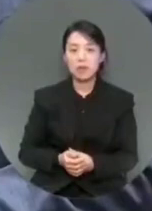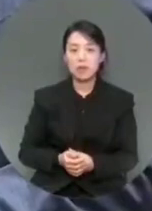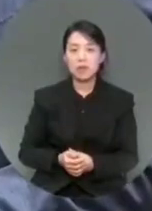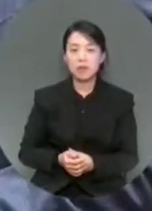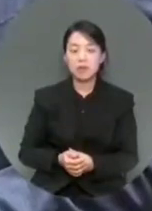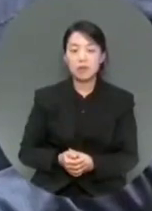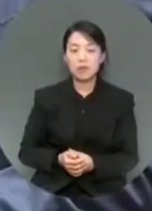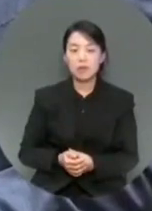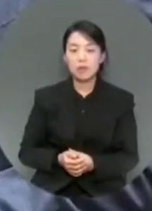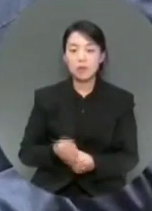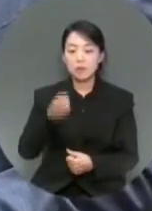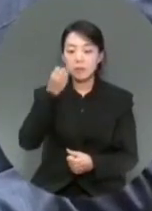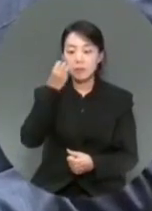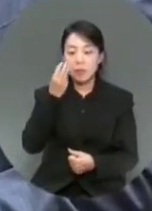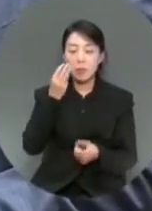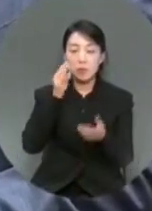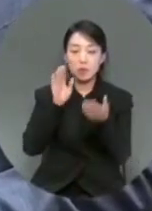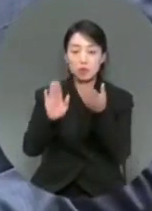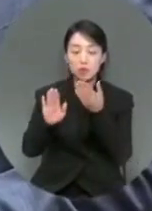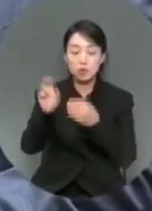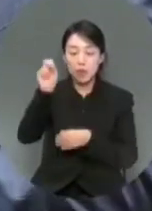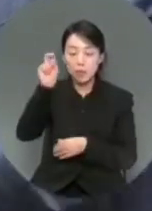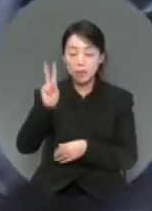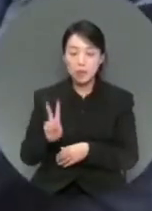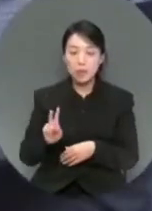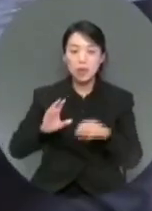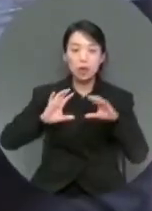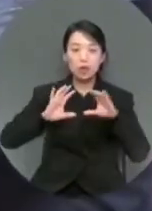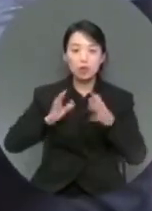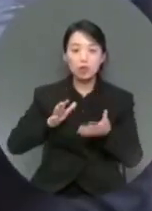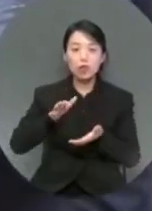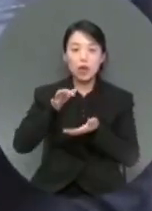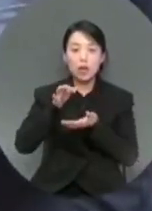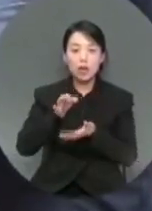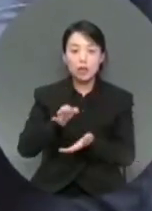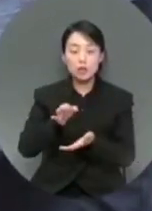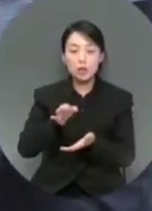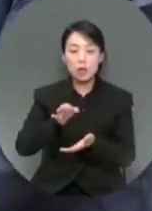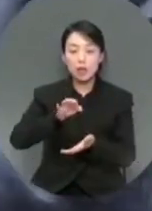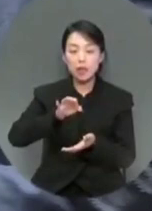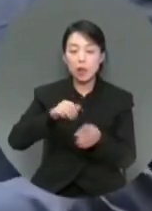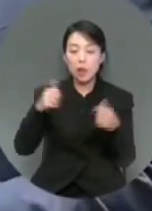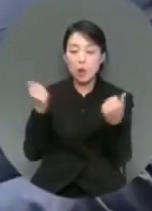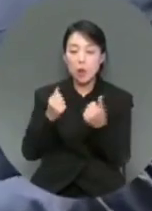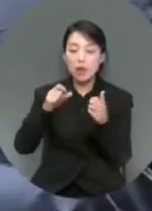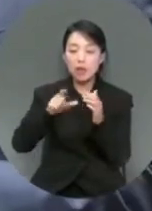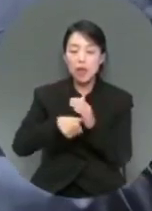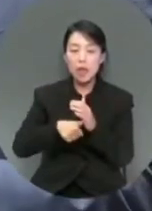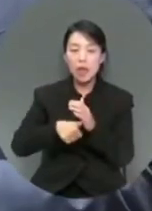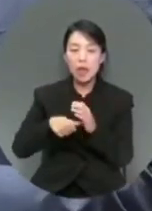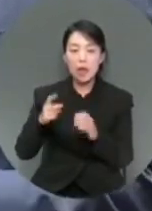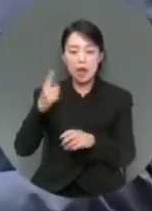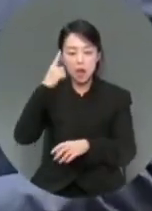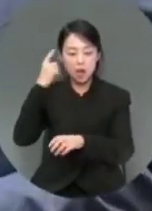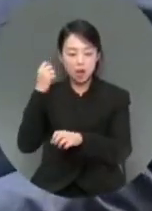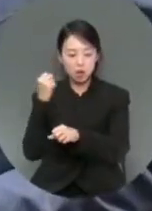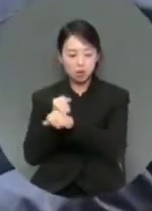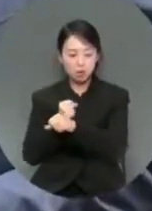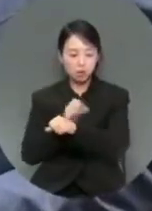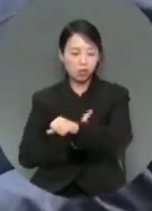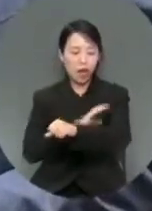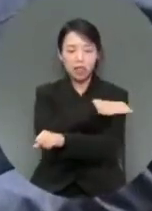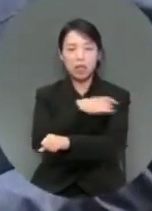그러고 나서 불과 3개월 후에, 응? 국가 재정 전략회의에서 갑자기 대통령께서 R&D 카렌트 얘기를, 그